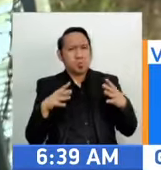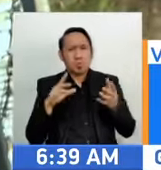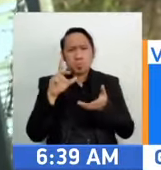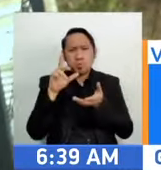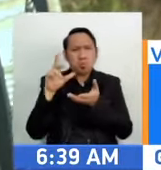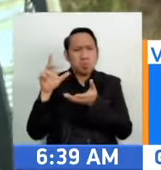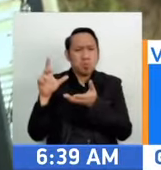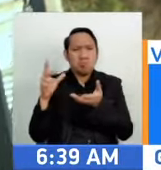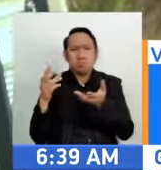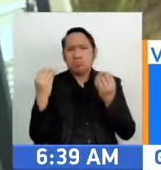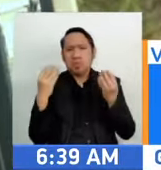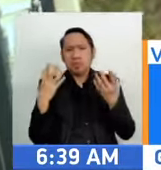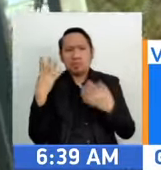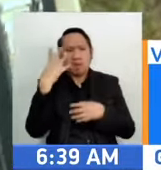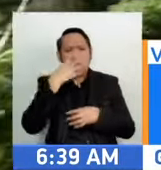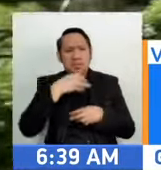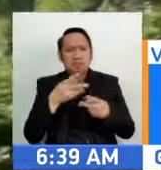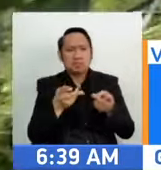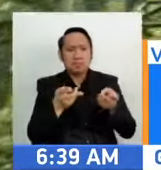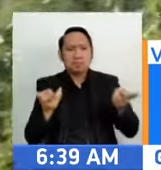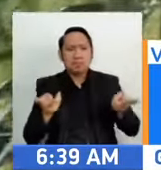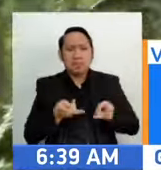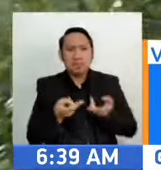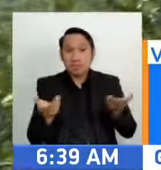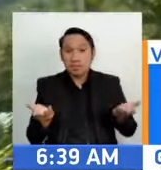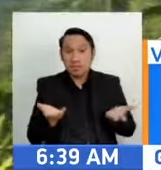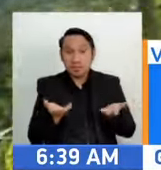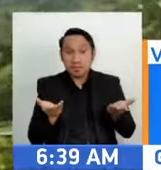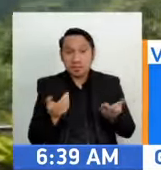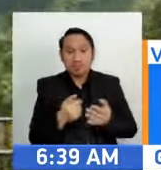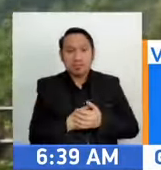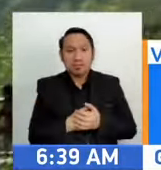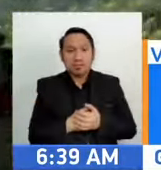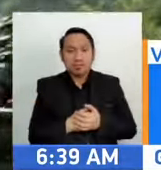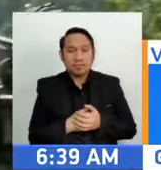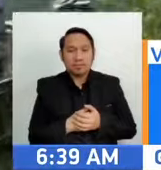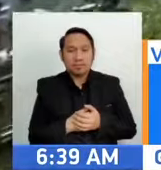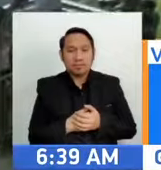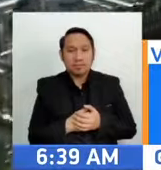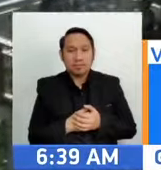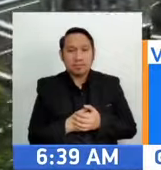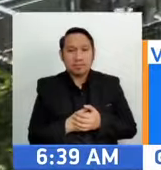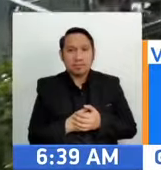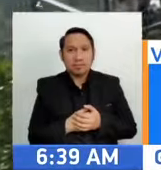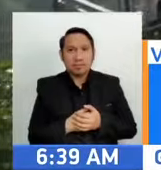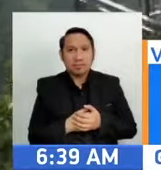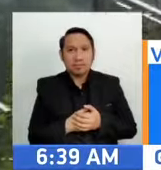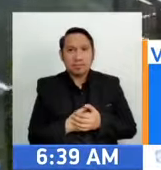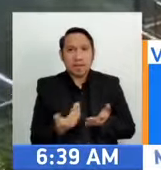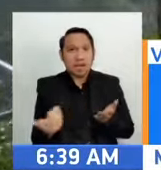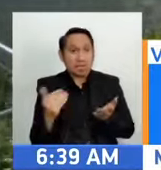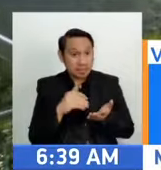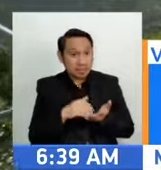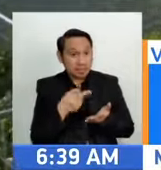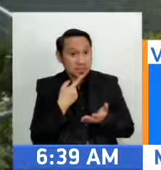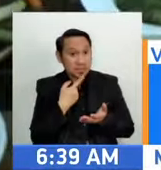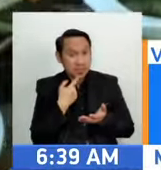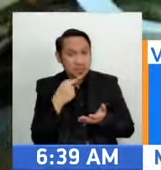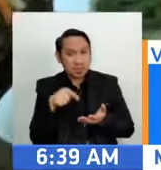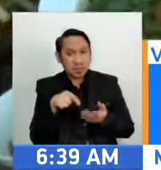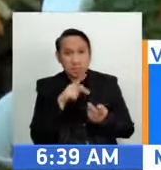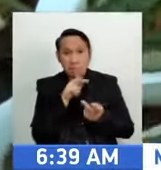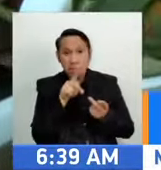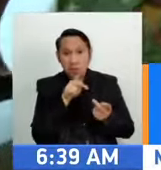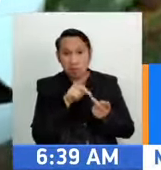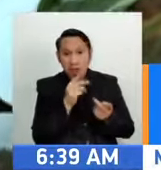Naka-OOTD dapat sila, no? And of course, yung sabi nga natin, perfect na bagnet. Perfect na perfect yan sa